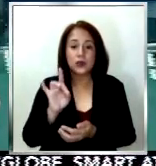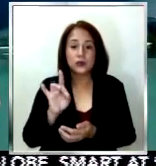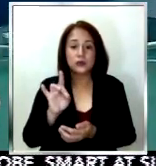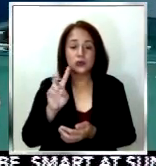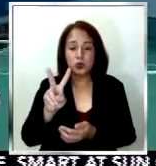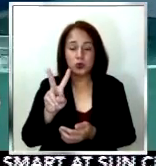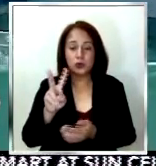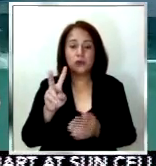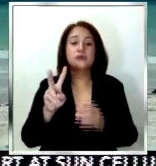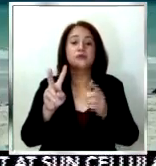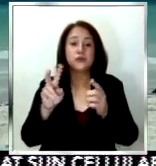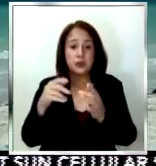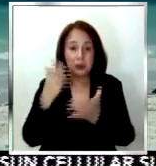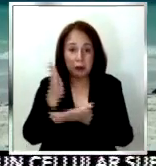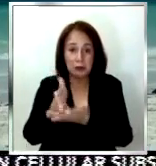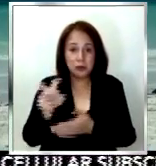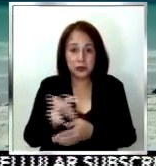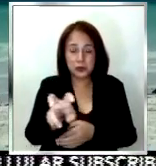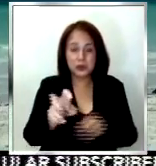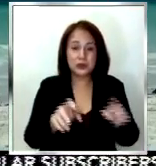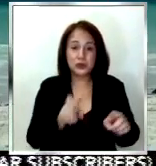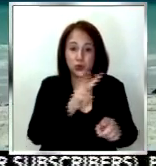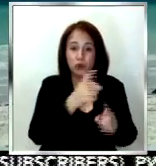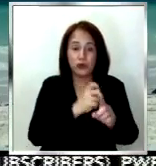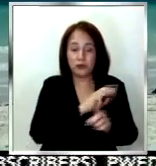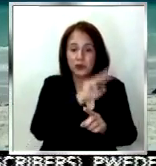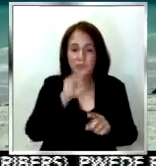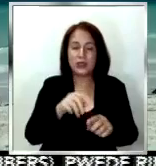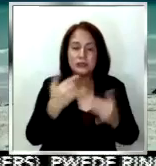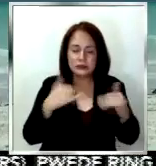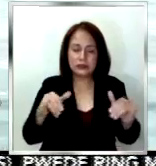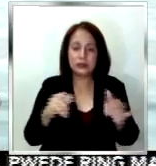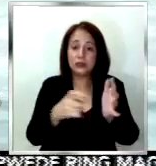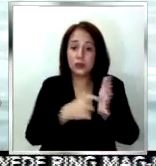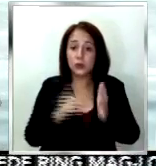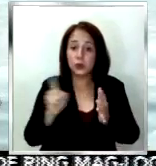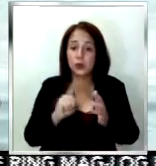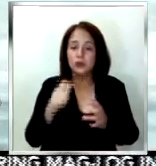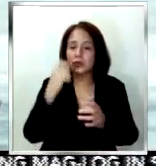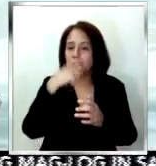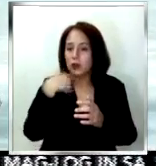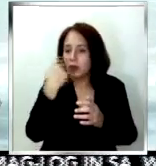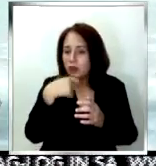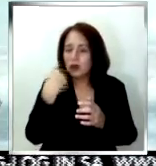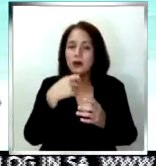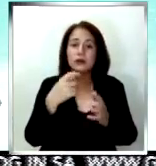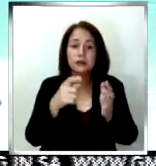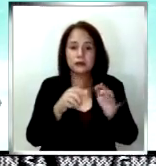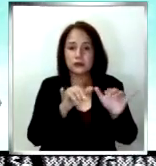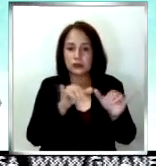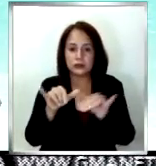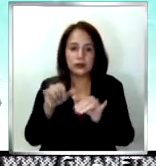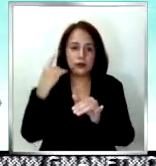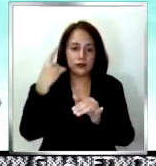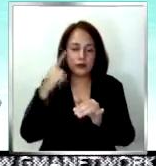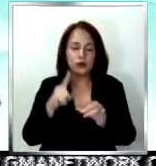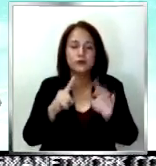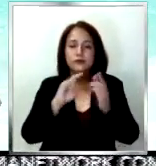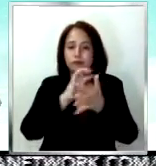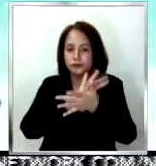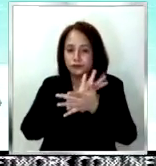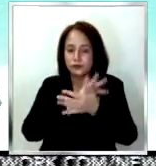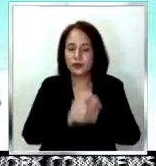Metro Manila. Ang RT-PCR test pa rin ang nananatiling gold standard pagdating sa COVID-19. Pero kung may